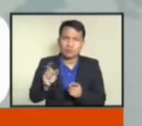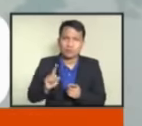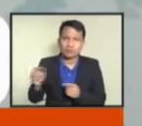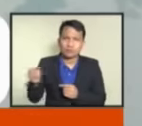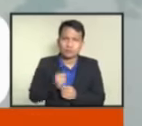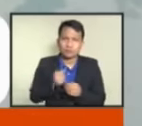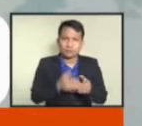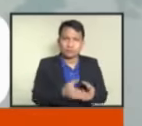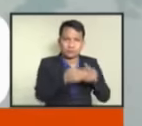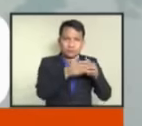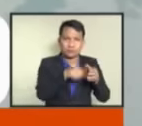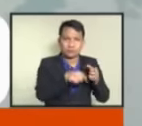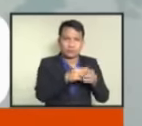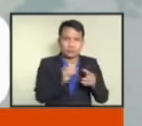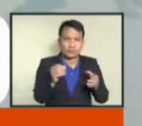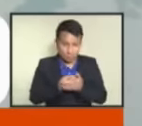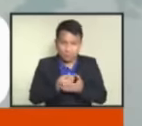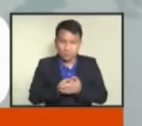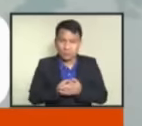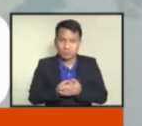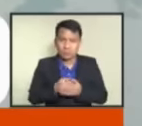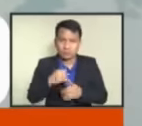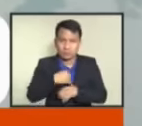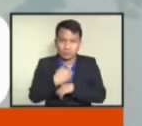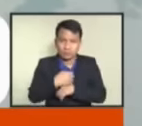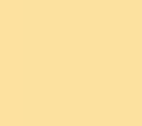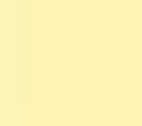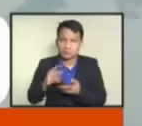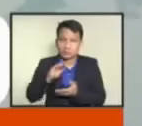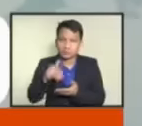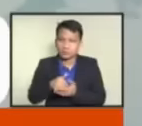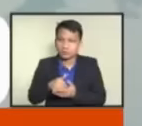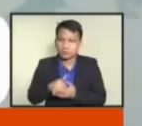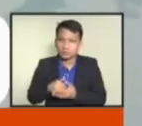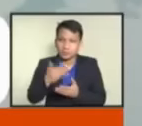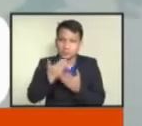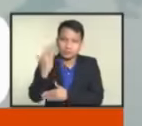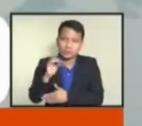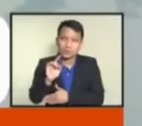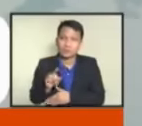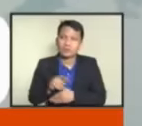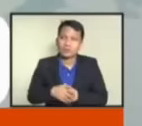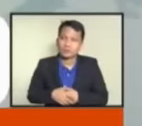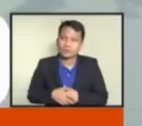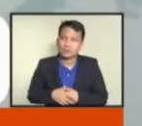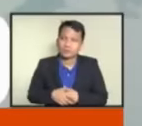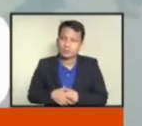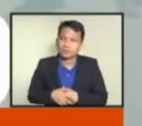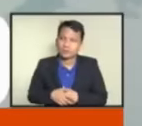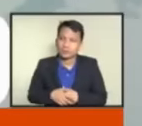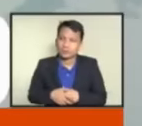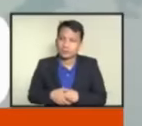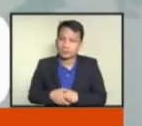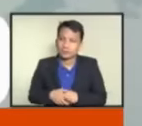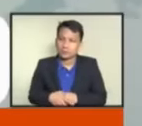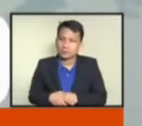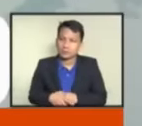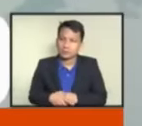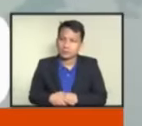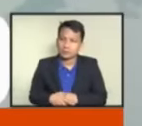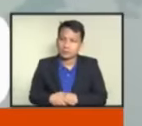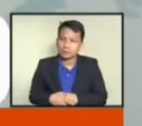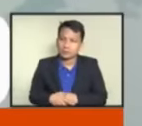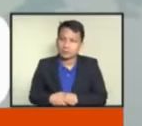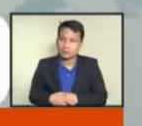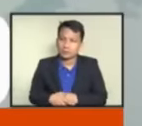yung alkansya, pero hindi niya kinuha yung bracelet at saka yung sing-sing. Magandang tanghali po sa inyo, Miss Basilan. Ma'am, meron ho